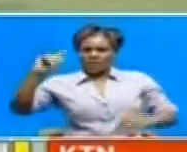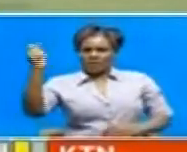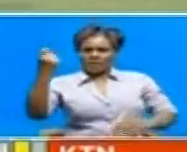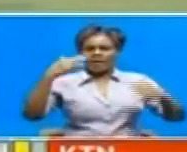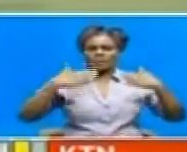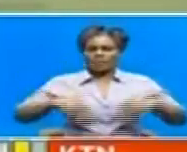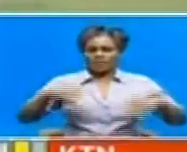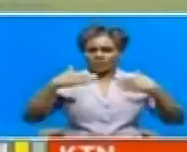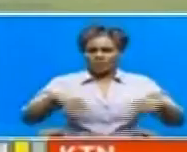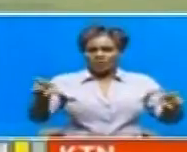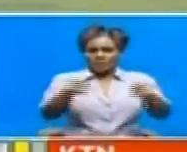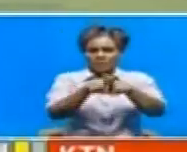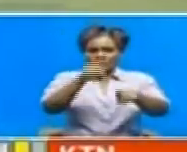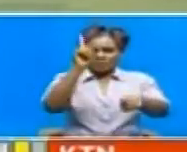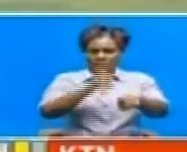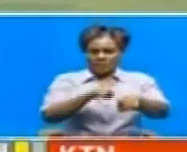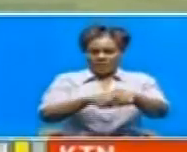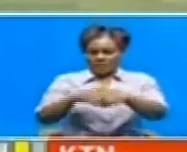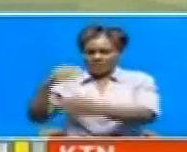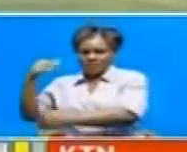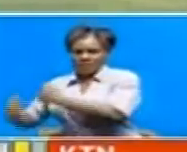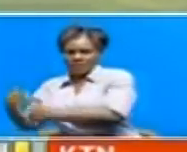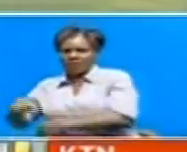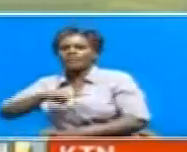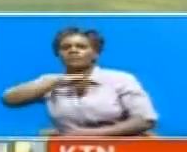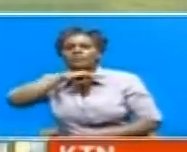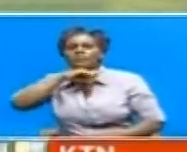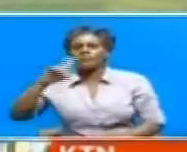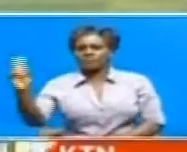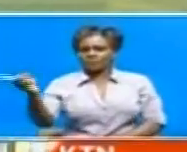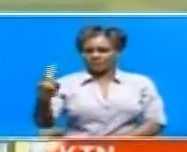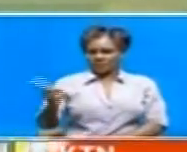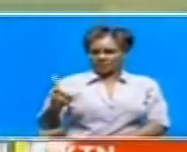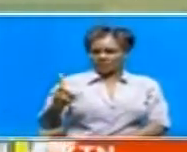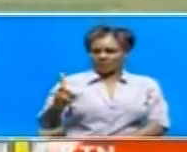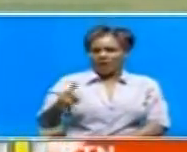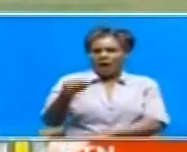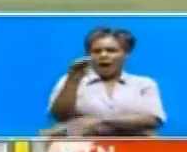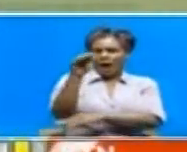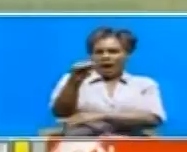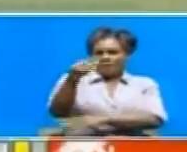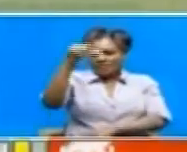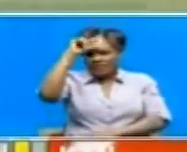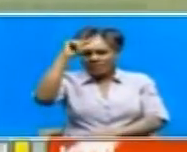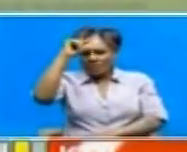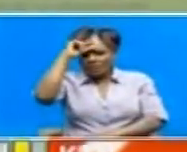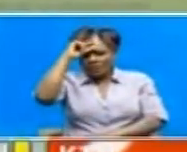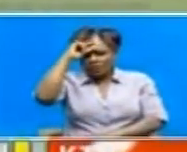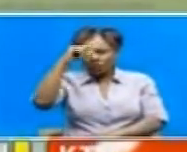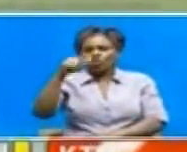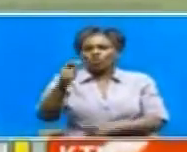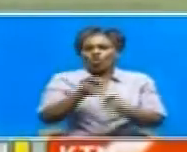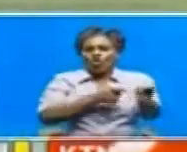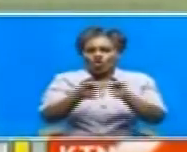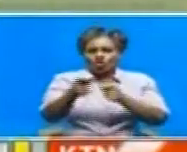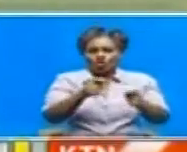kikabila. Wakati huo huo, rais wa taifa jirani la Uganda Yoweri Kaguta Museveni ametoa wito kwa serikali kupambana na watu na